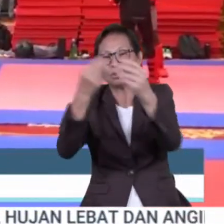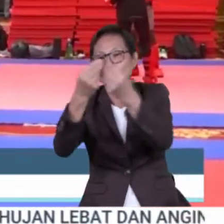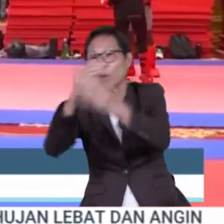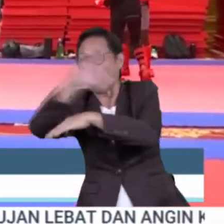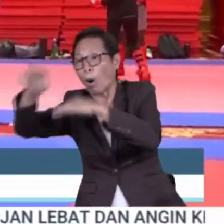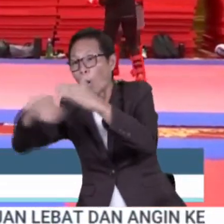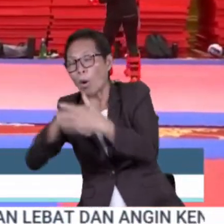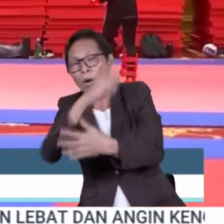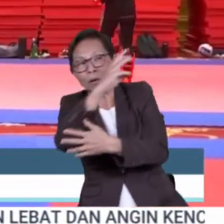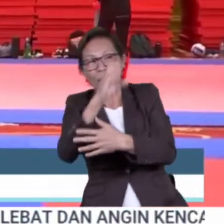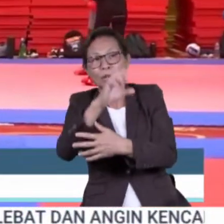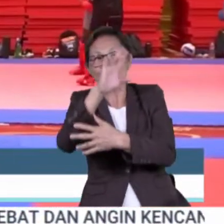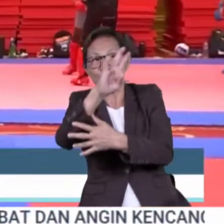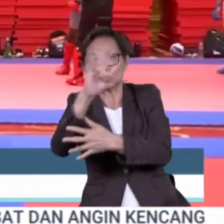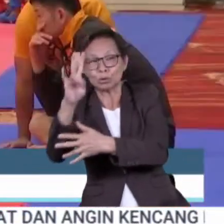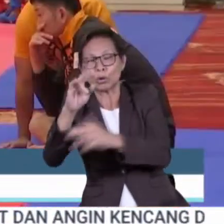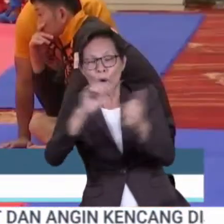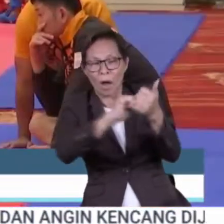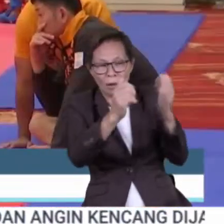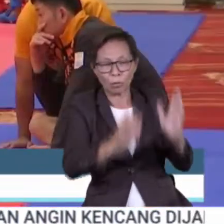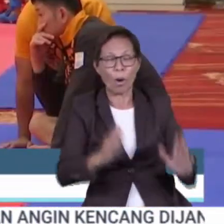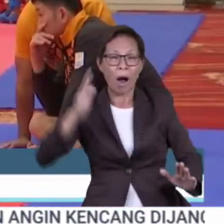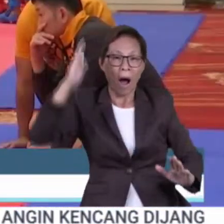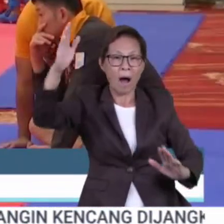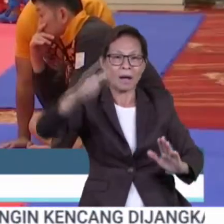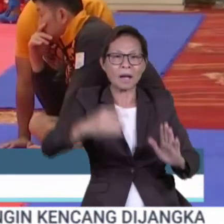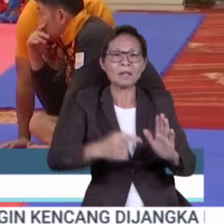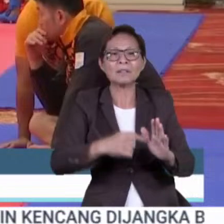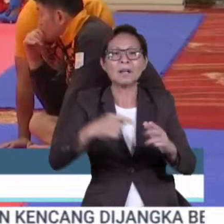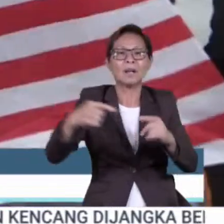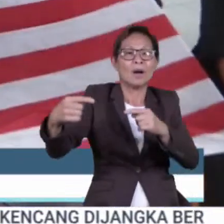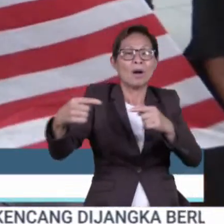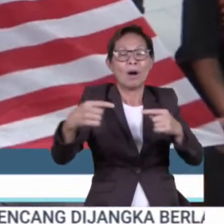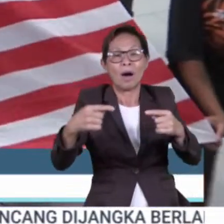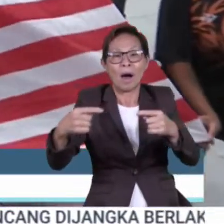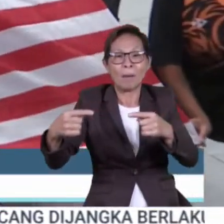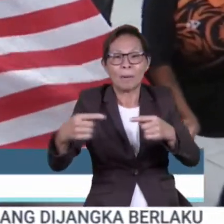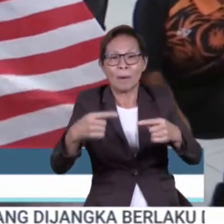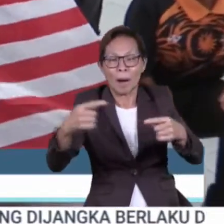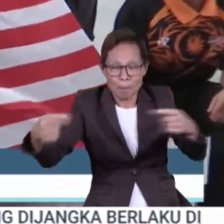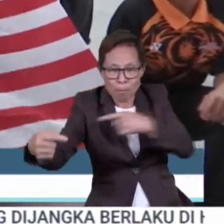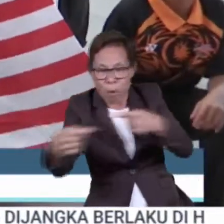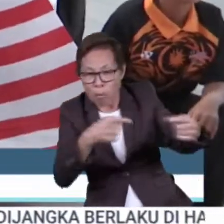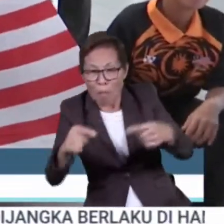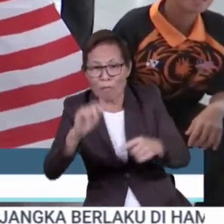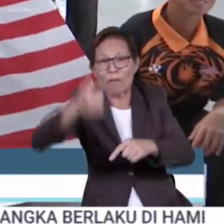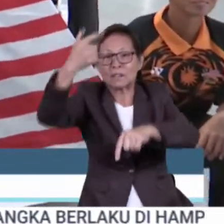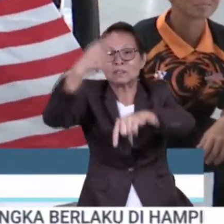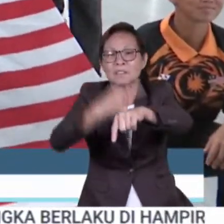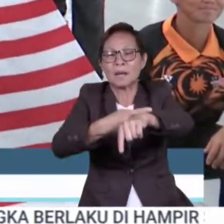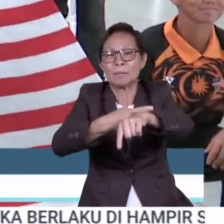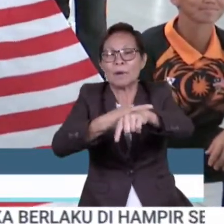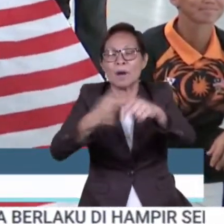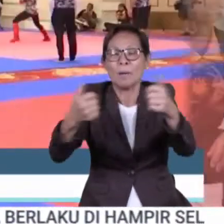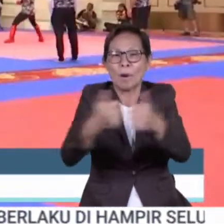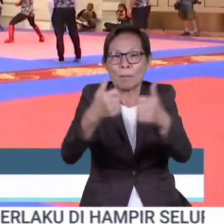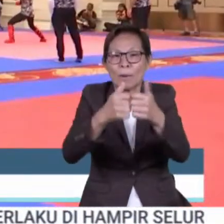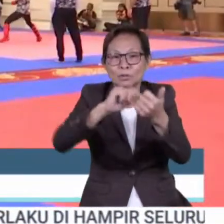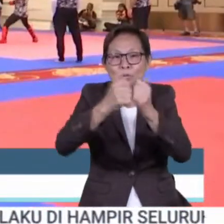keseluruhan 677 atlet bakal membuat penampilan pertama di Temasyah Sukan C Kemboja kali